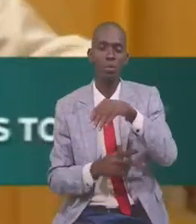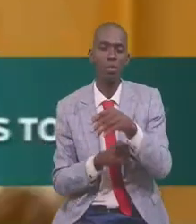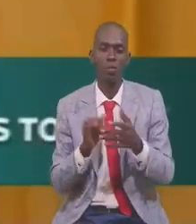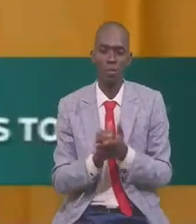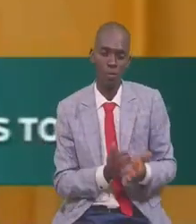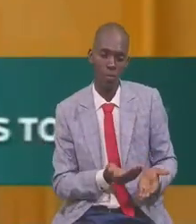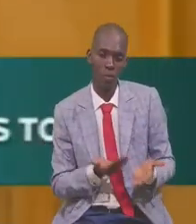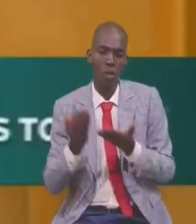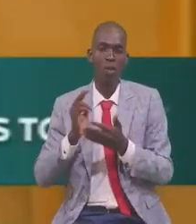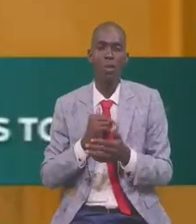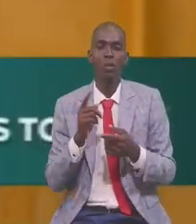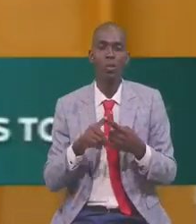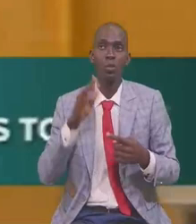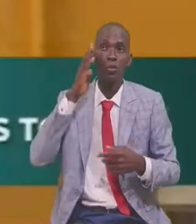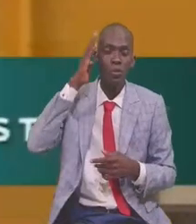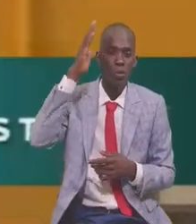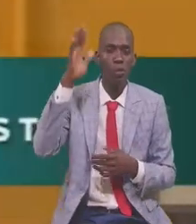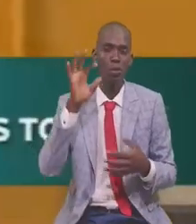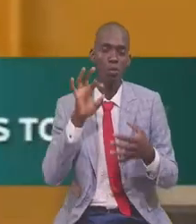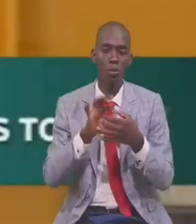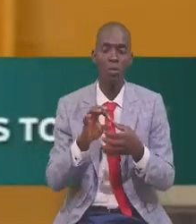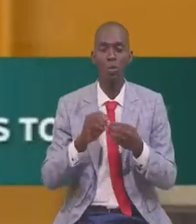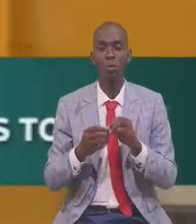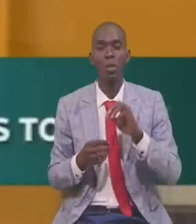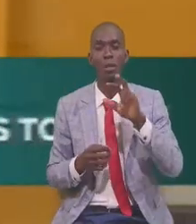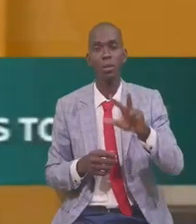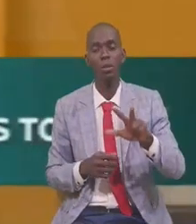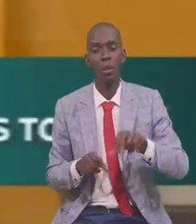engagements futurs. Et troisième élément, c'est